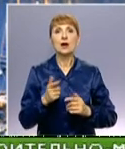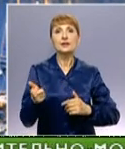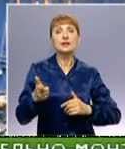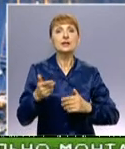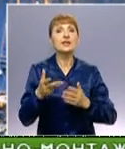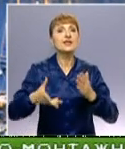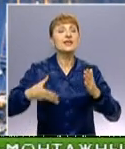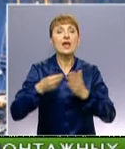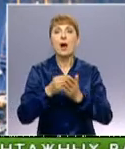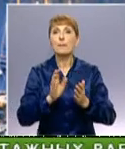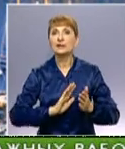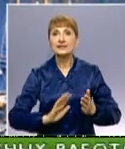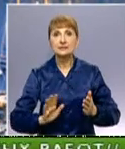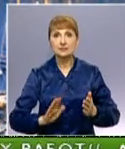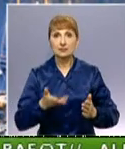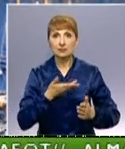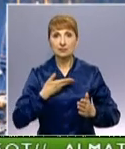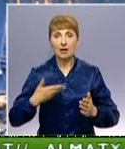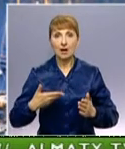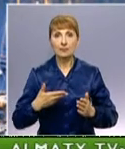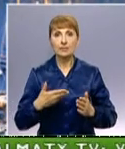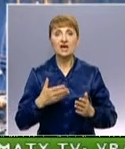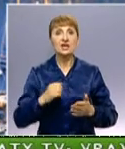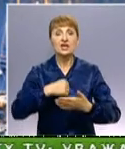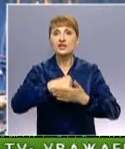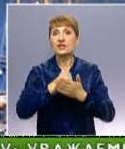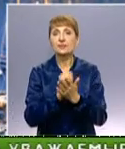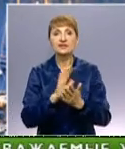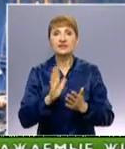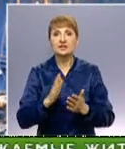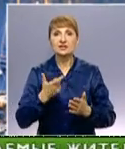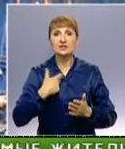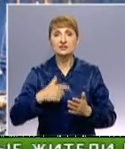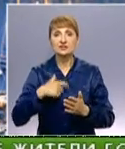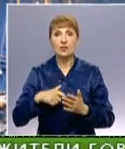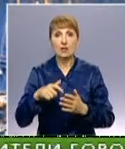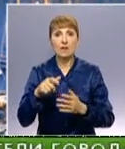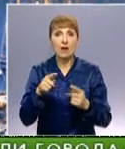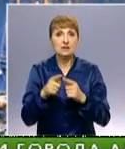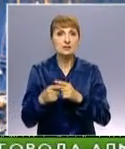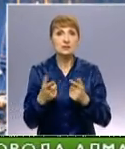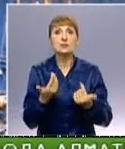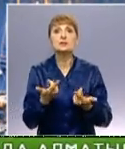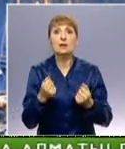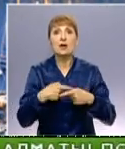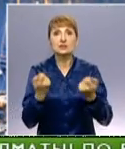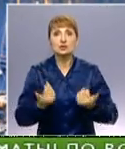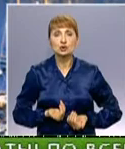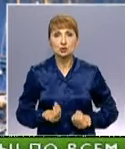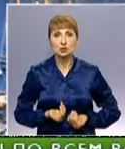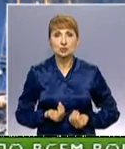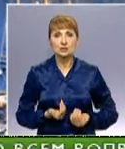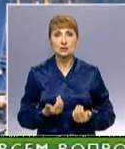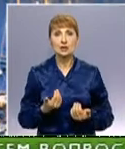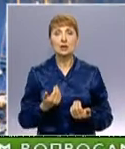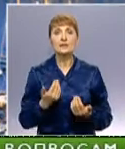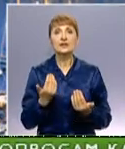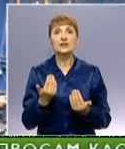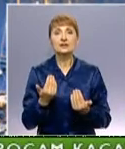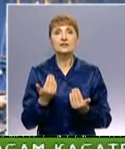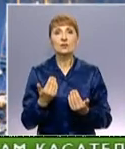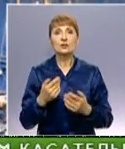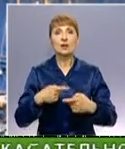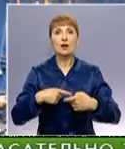не оплатили и не подтвердили свою бронь, нам пришлось платить наличными. Сегодня всех привезли, утром со всех